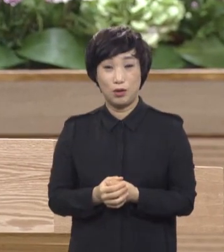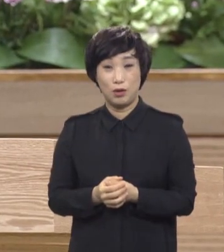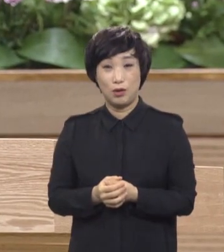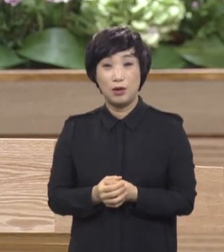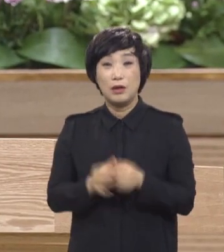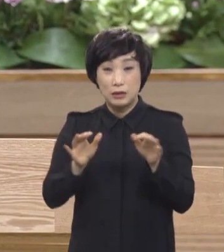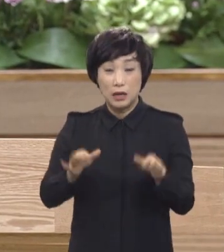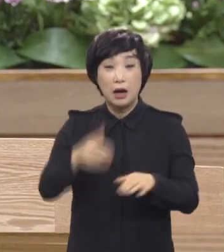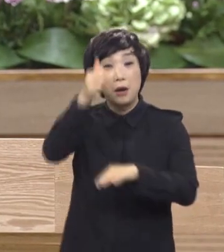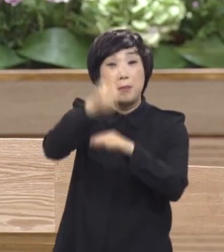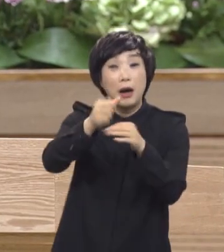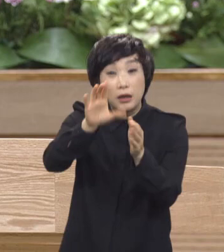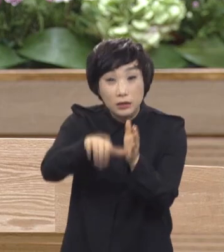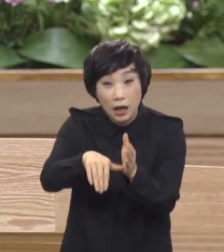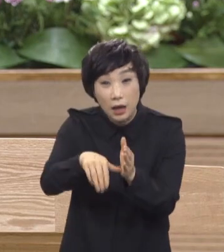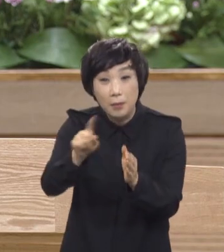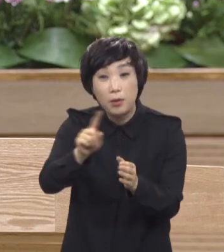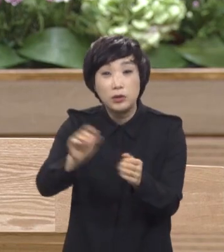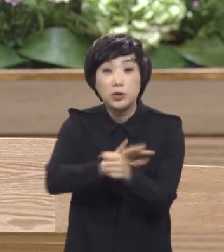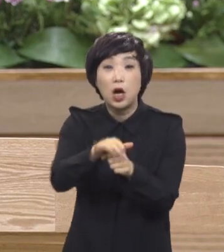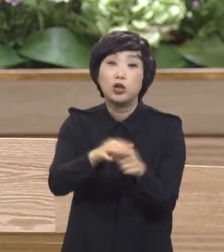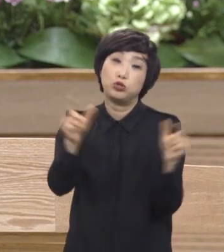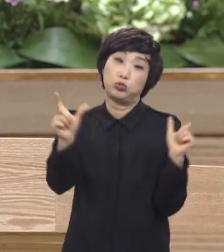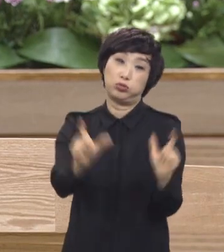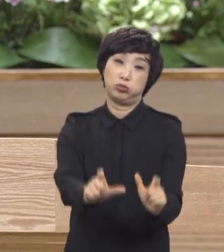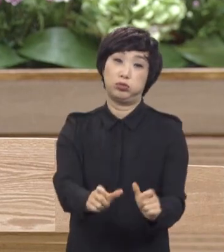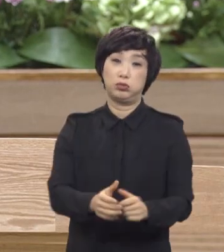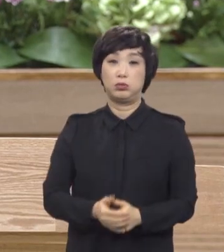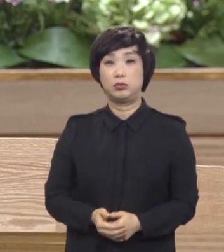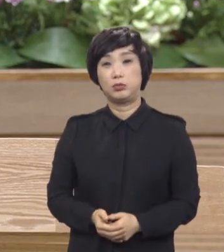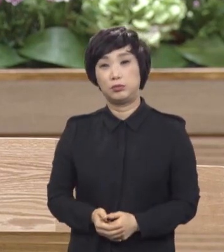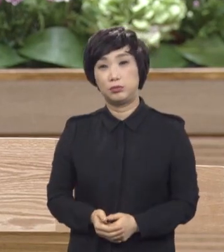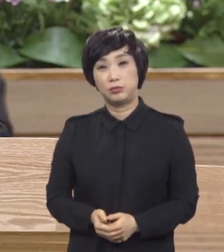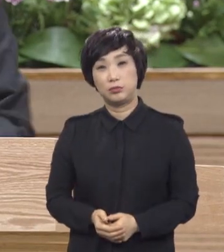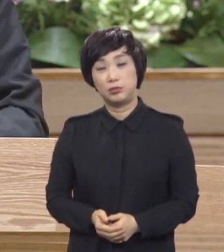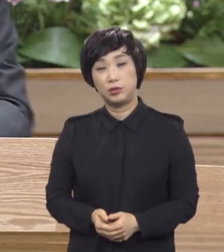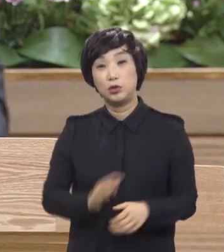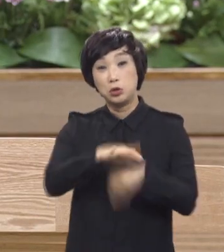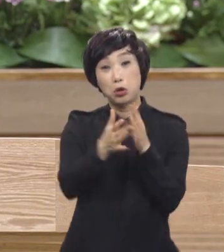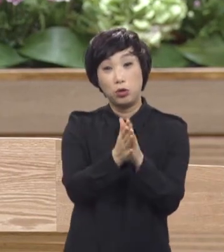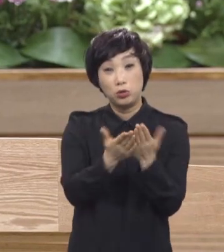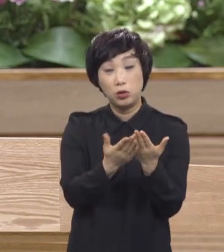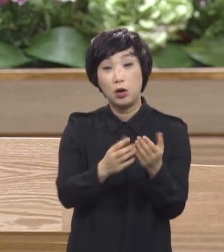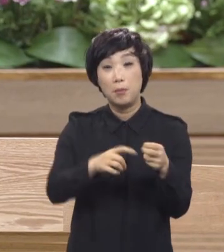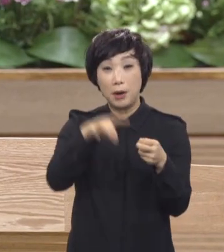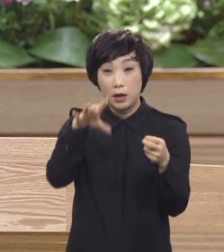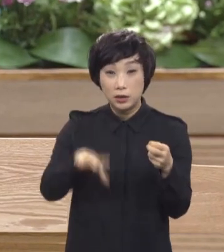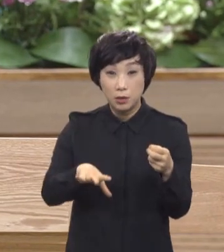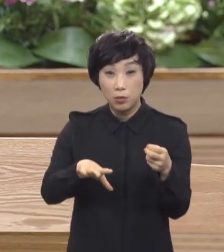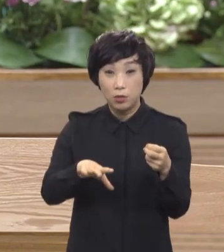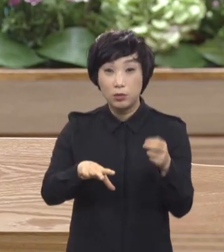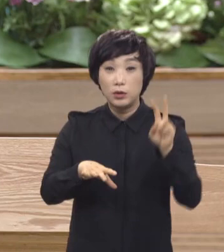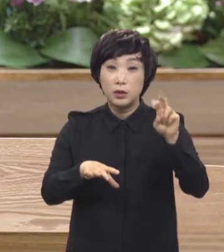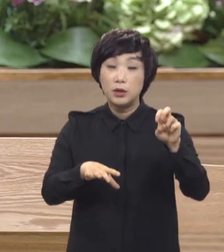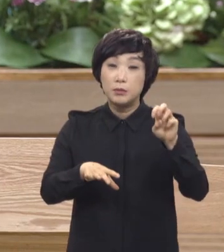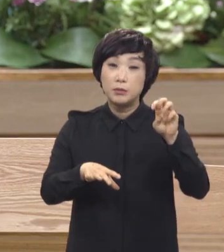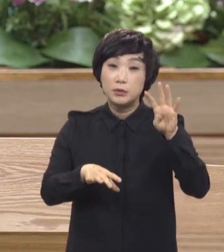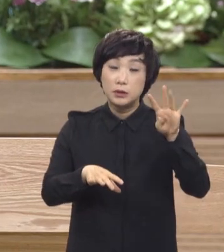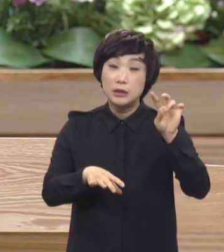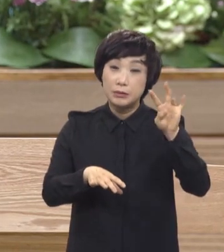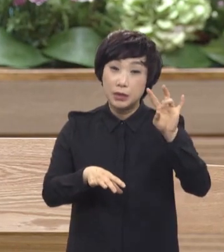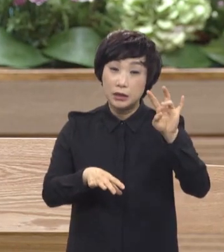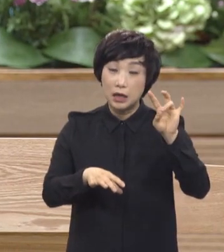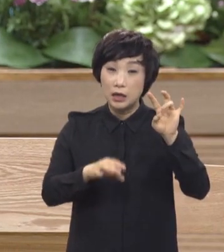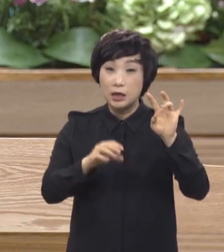마지막 때는 사랑이 식어진다고 그랬어 마태복음 보세요 24장